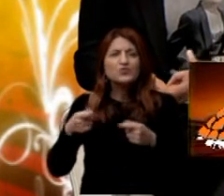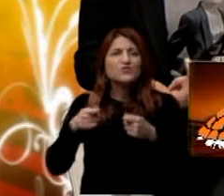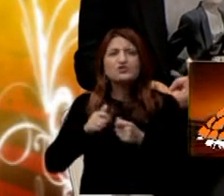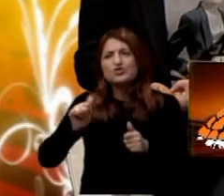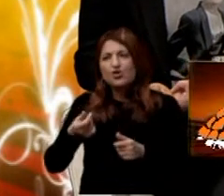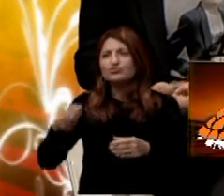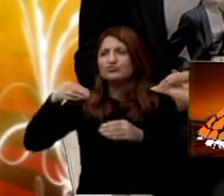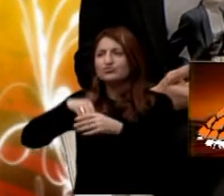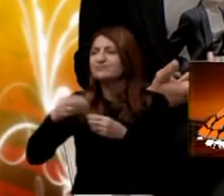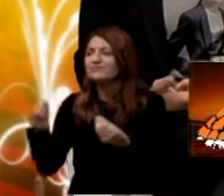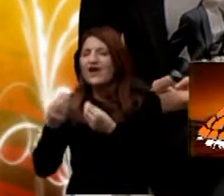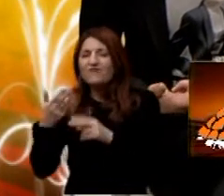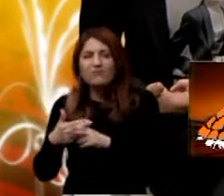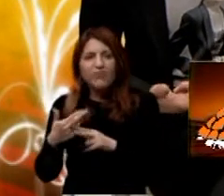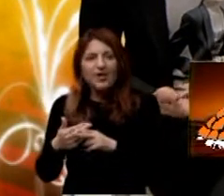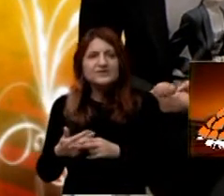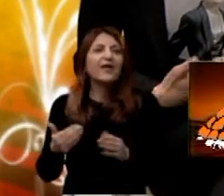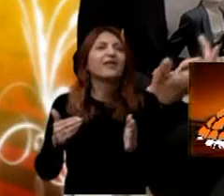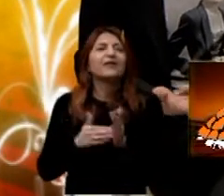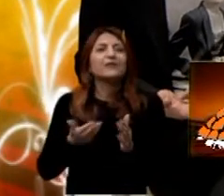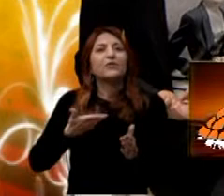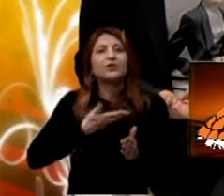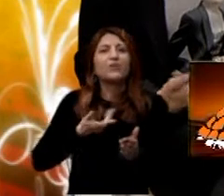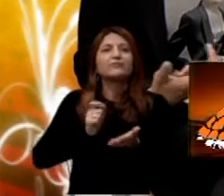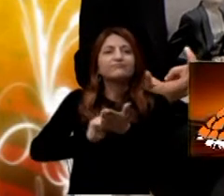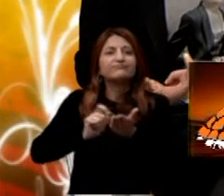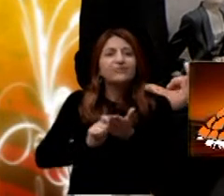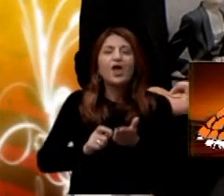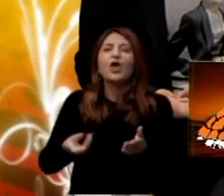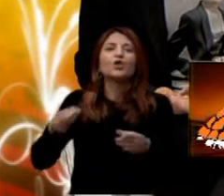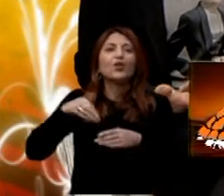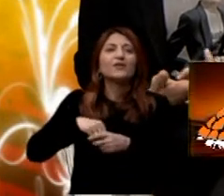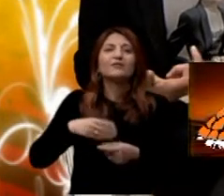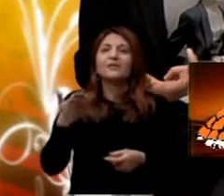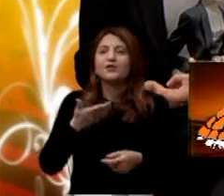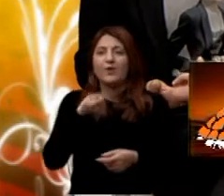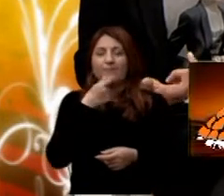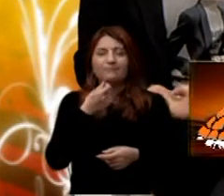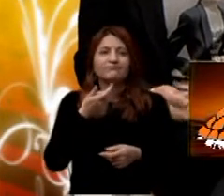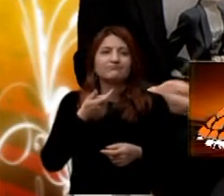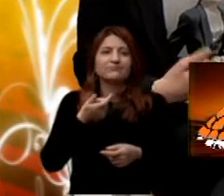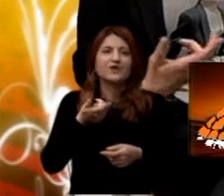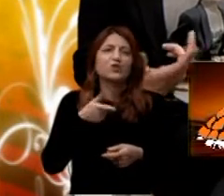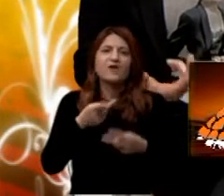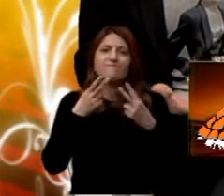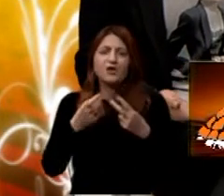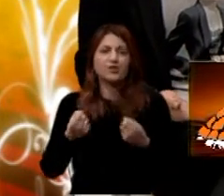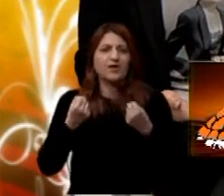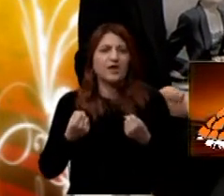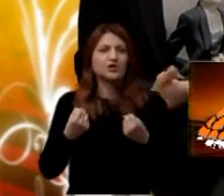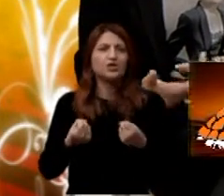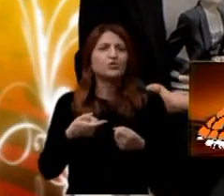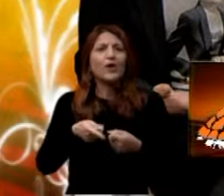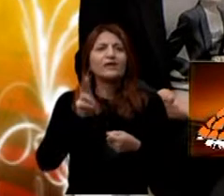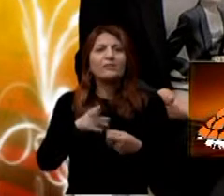dodatne komorbiditete, nekad je potrebno propisati i dodatne pripravke, znači dodatke koji su vrlo hranjivi, koji sadrže